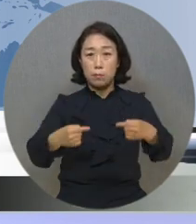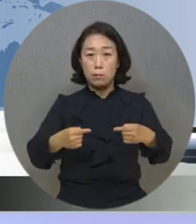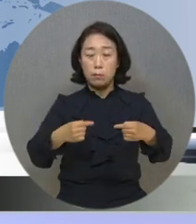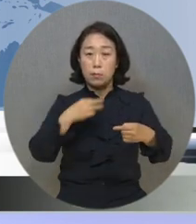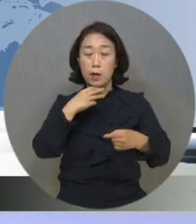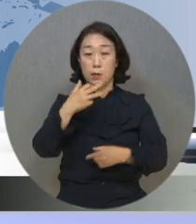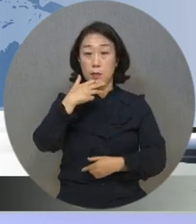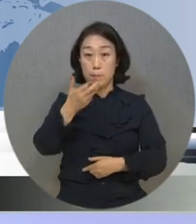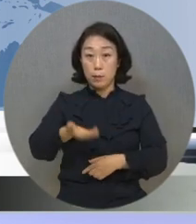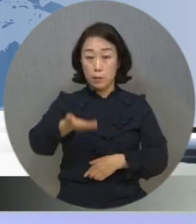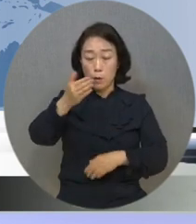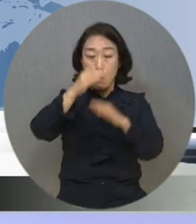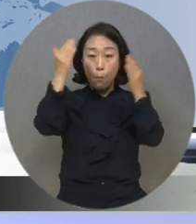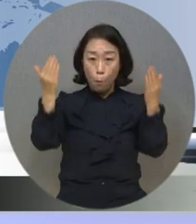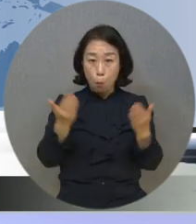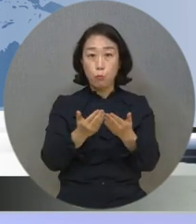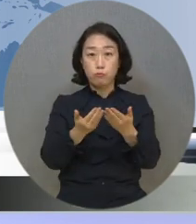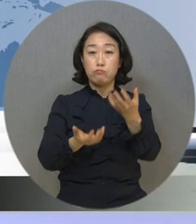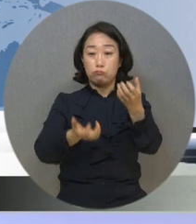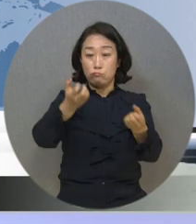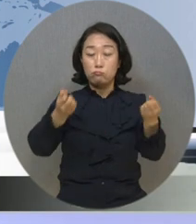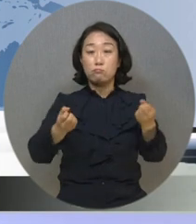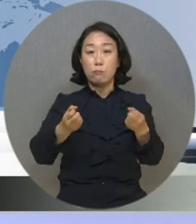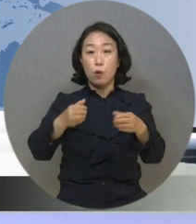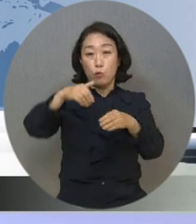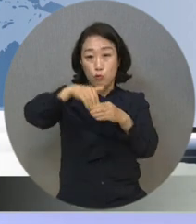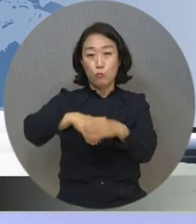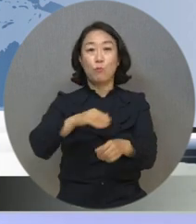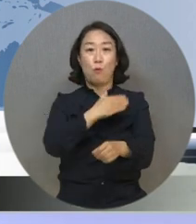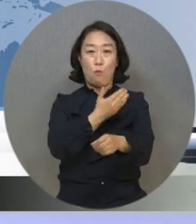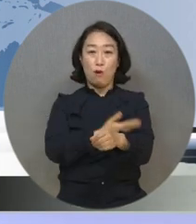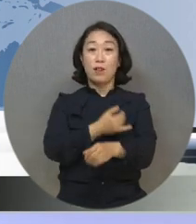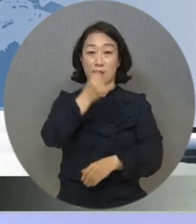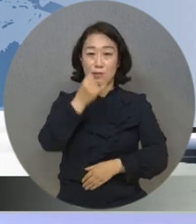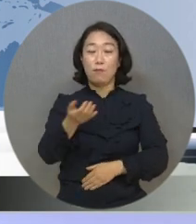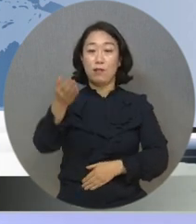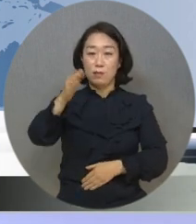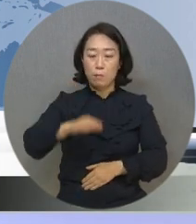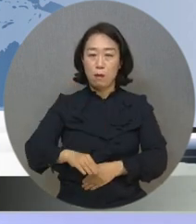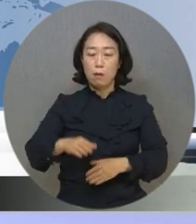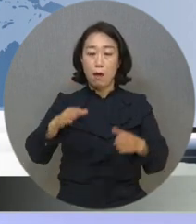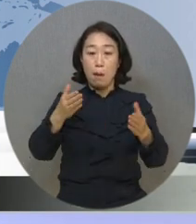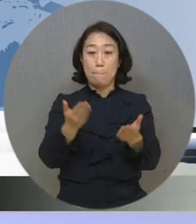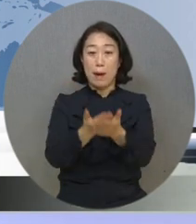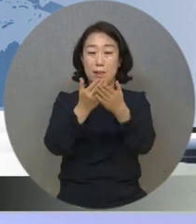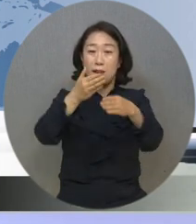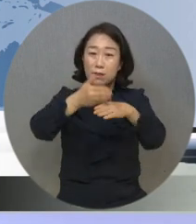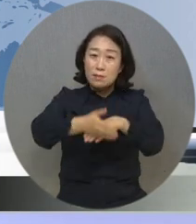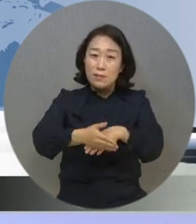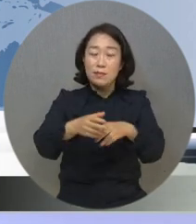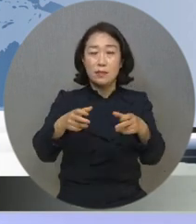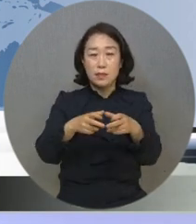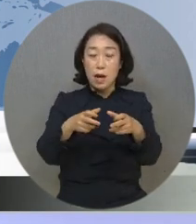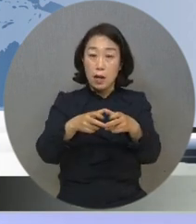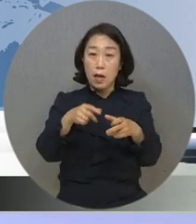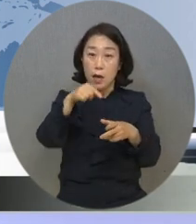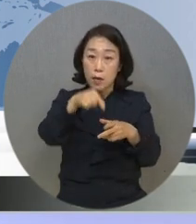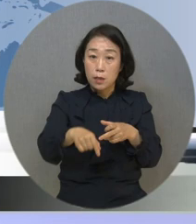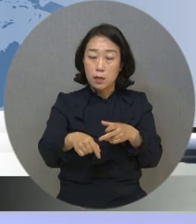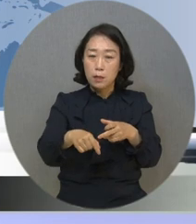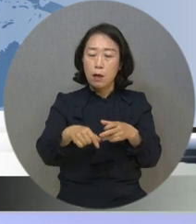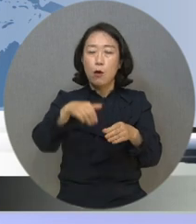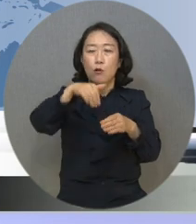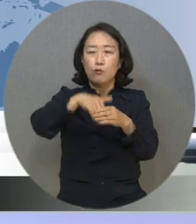이상의 국민이라면 누구나 투표할 수 있는 권리를 말하죠. 그러나 발달장애인의 경우 투표권을 행사하는데